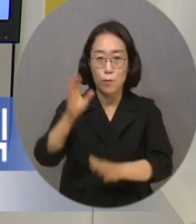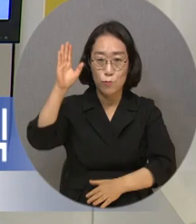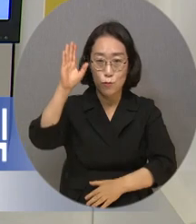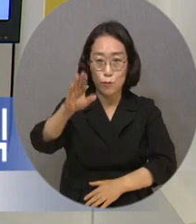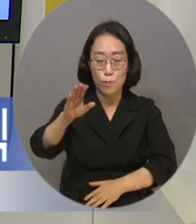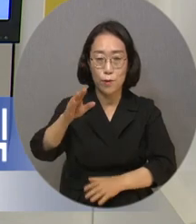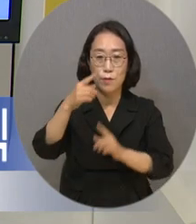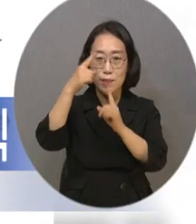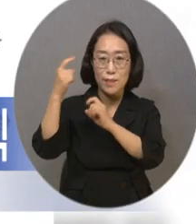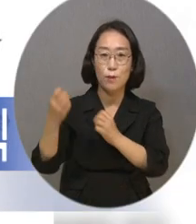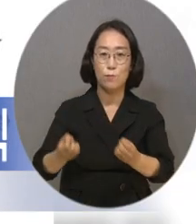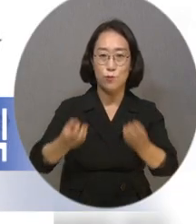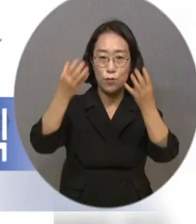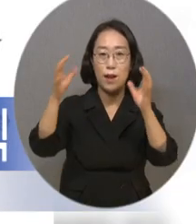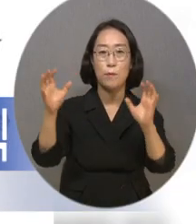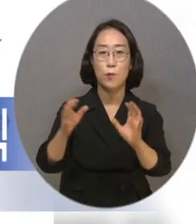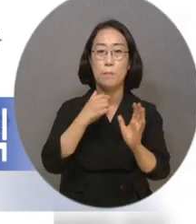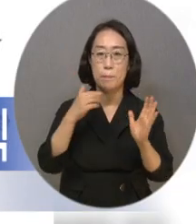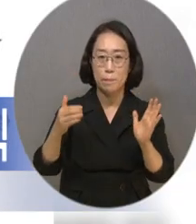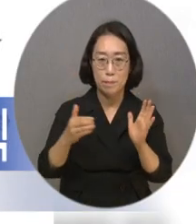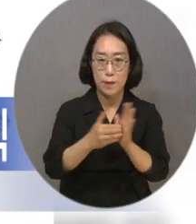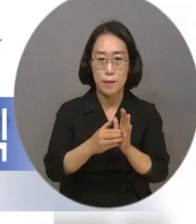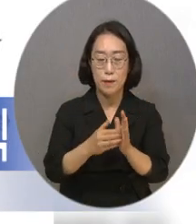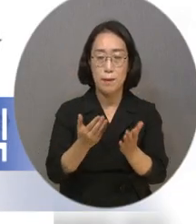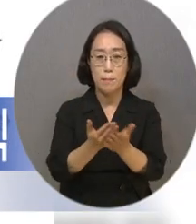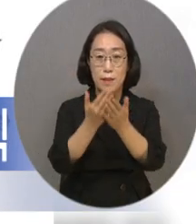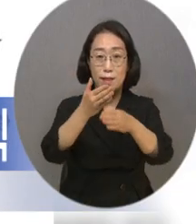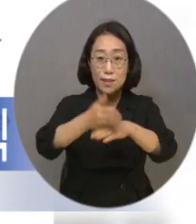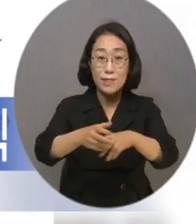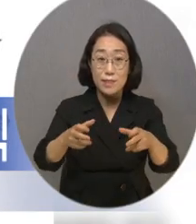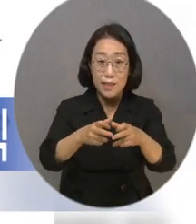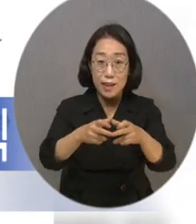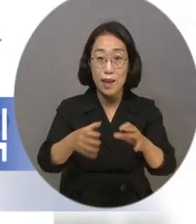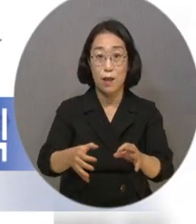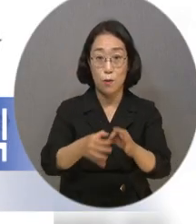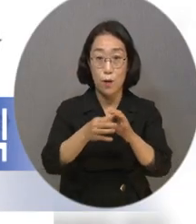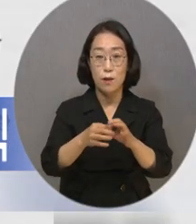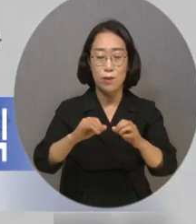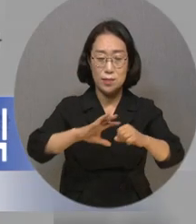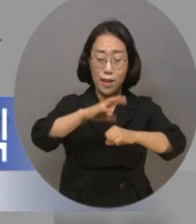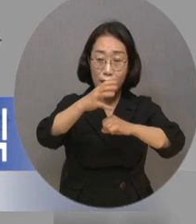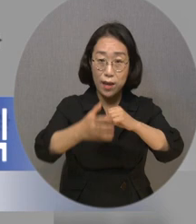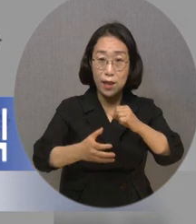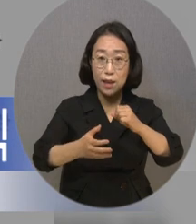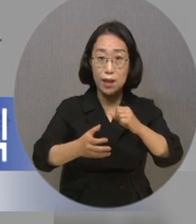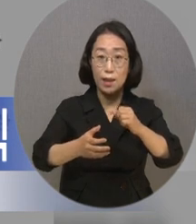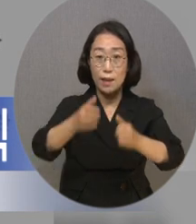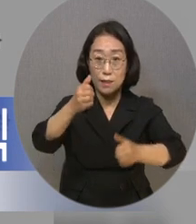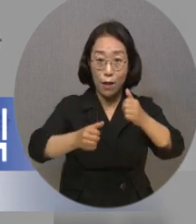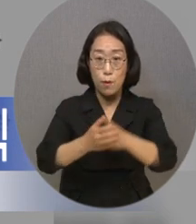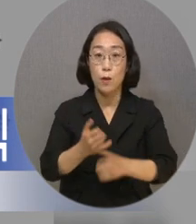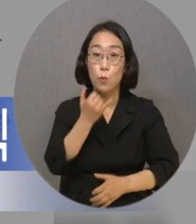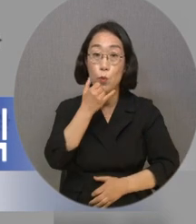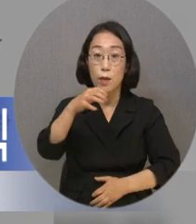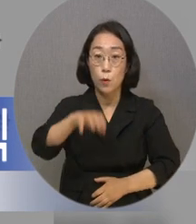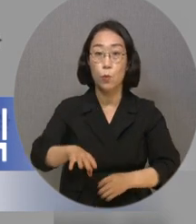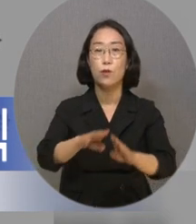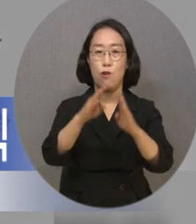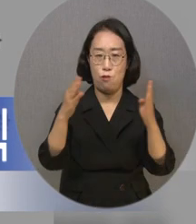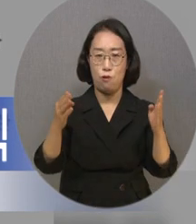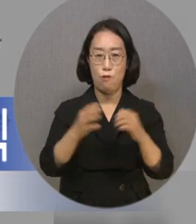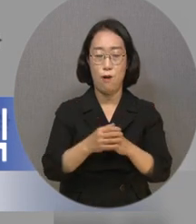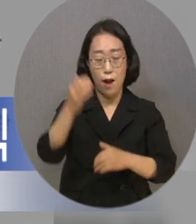출정식을 가졌습니다 발달장인 스포츠 축제인 스페셜 올림픽 세계대회는 독일 베를린에서 열리는 가운데